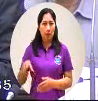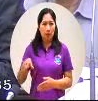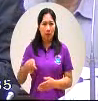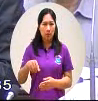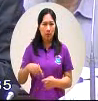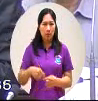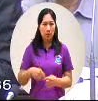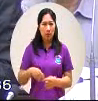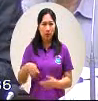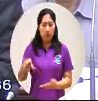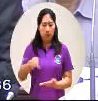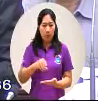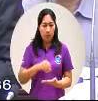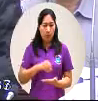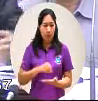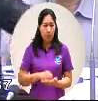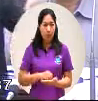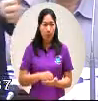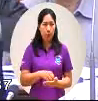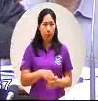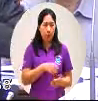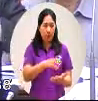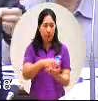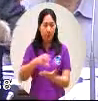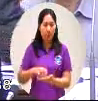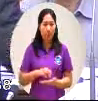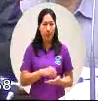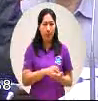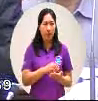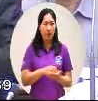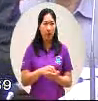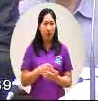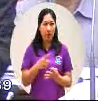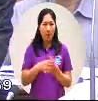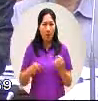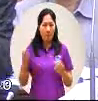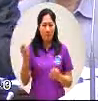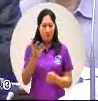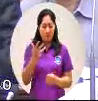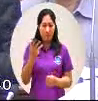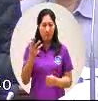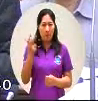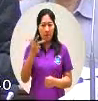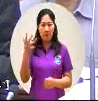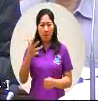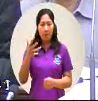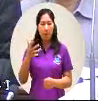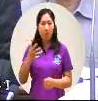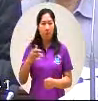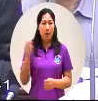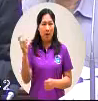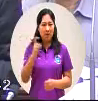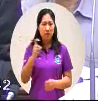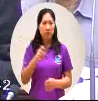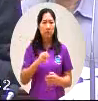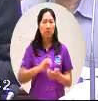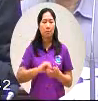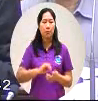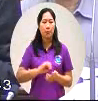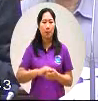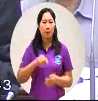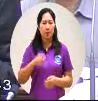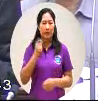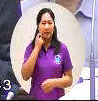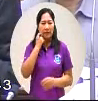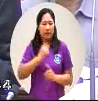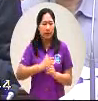花这个土地权状我们要经过七八个甚至于十个登记步骤，那这一部分的难度稍微